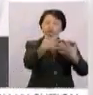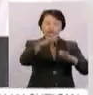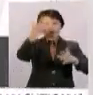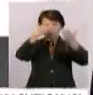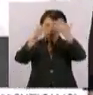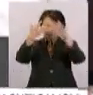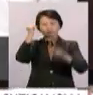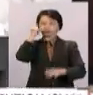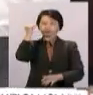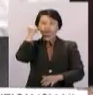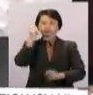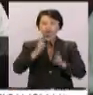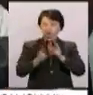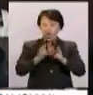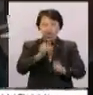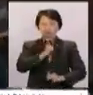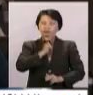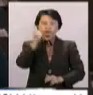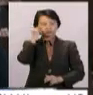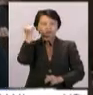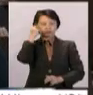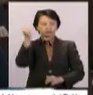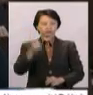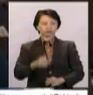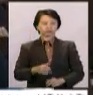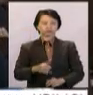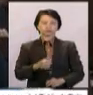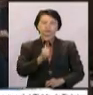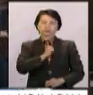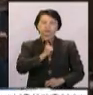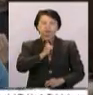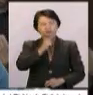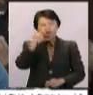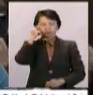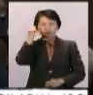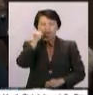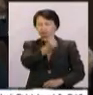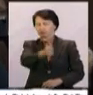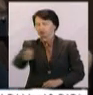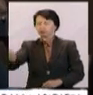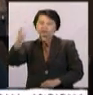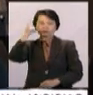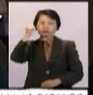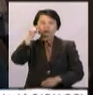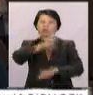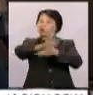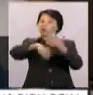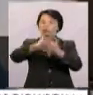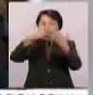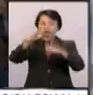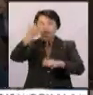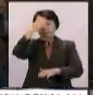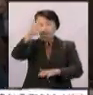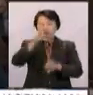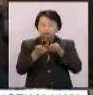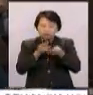bijak menguruskan diri. Masing-masing dah reti buat sendiri dah. Semua dah pandai urus